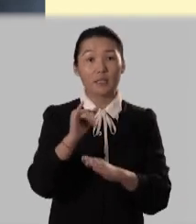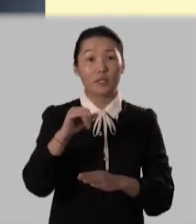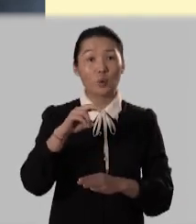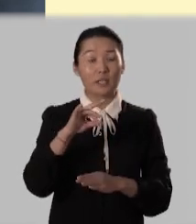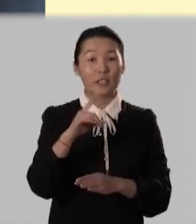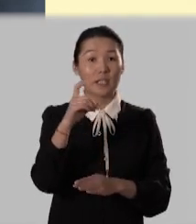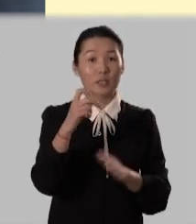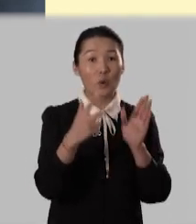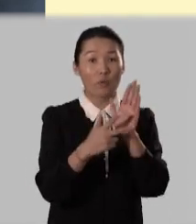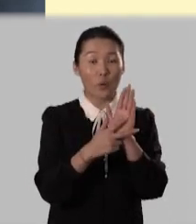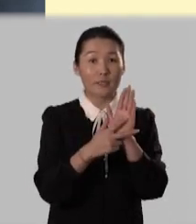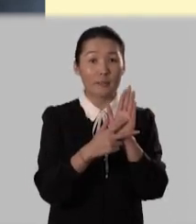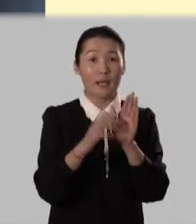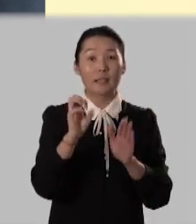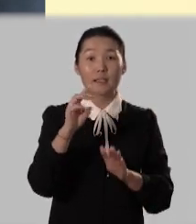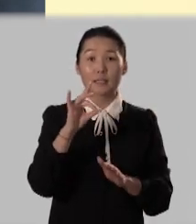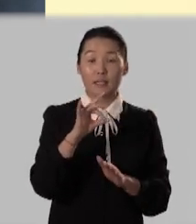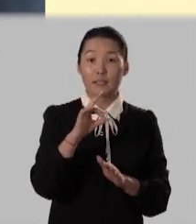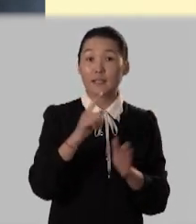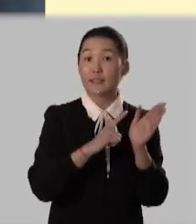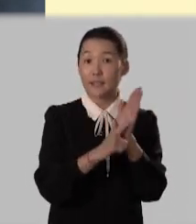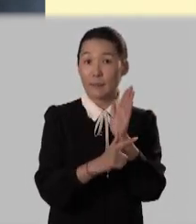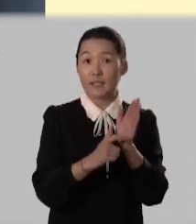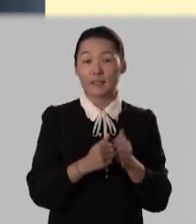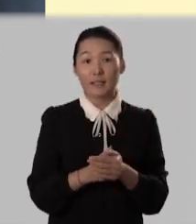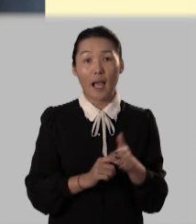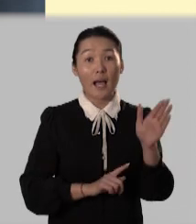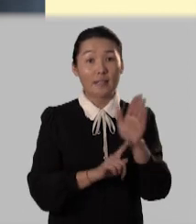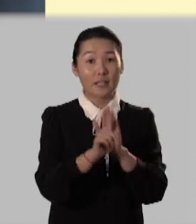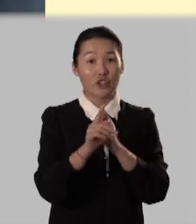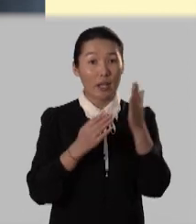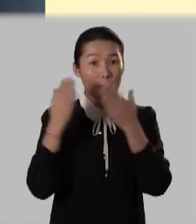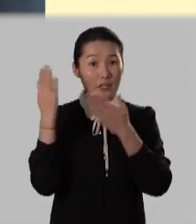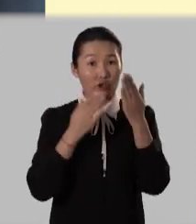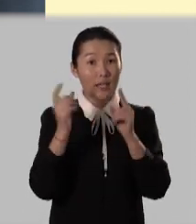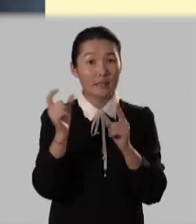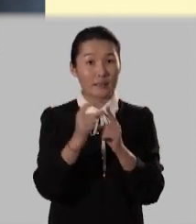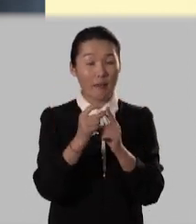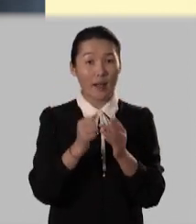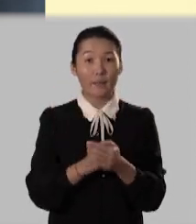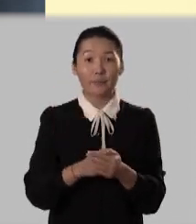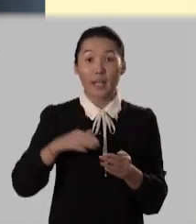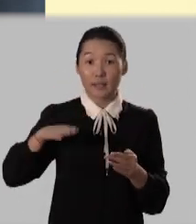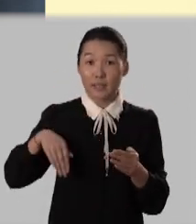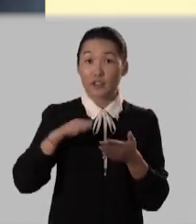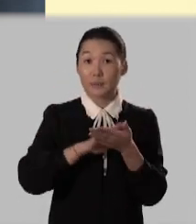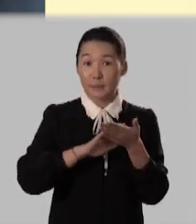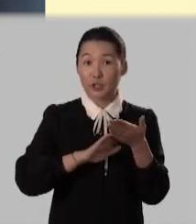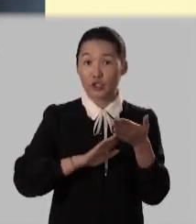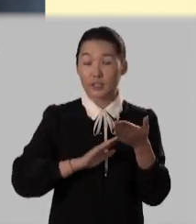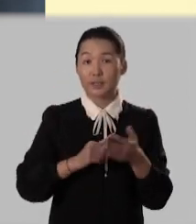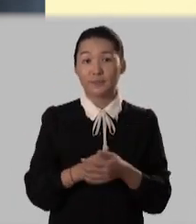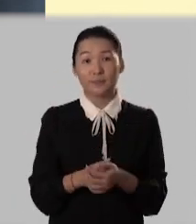108 на странице 70 сначала прочитайте слова затем их запишите